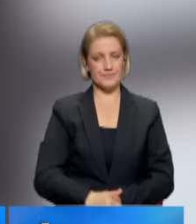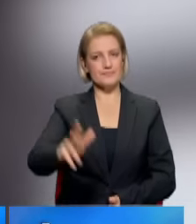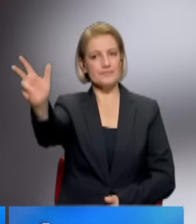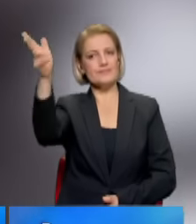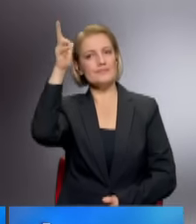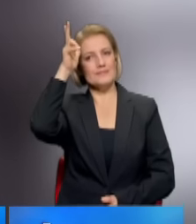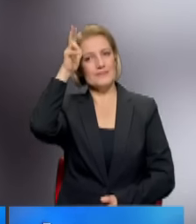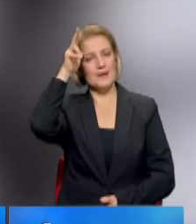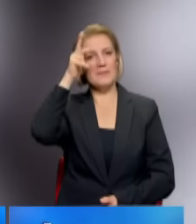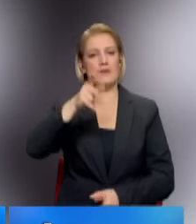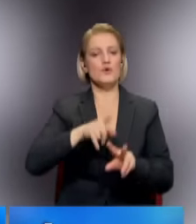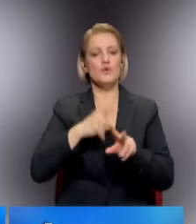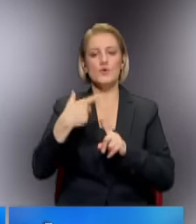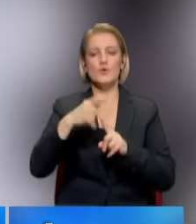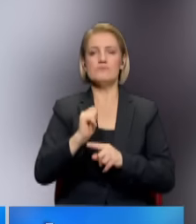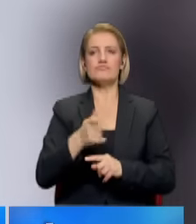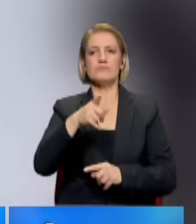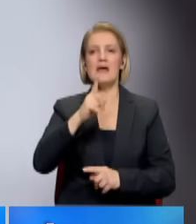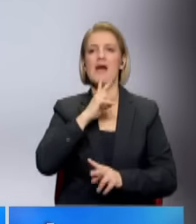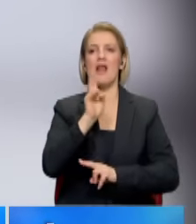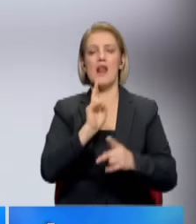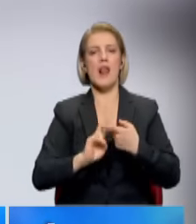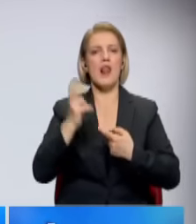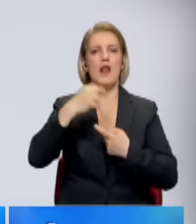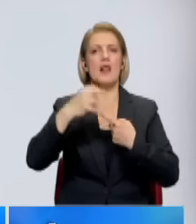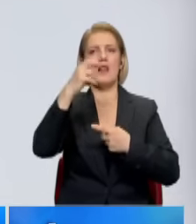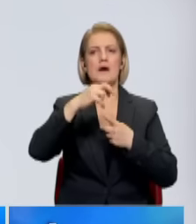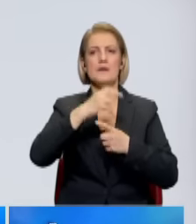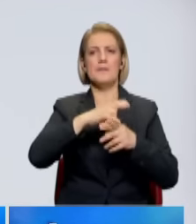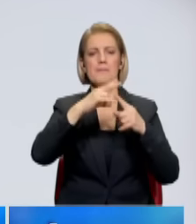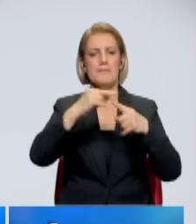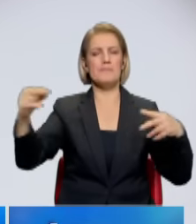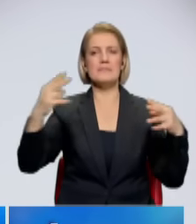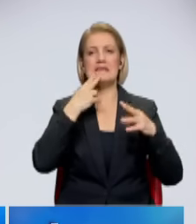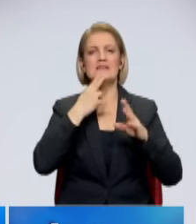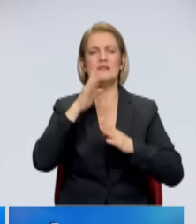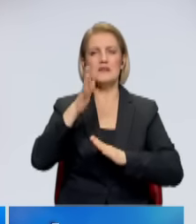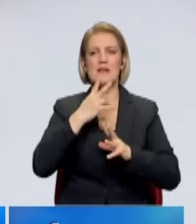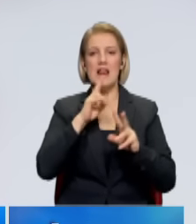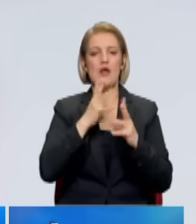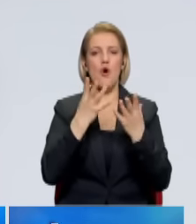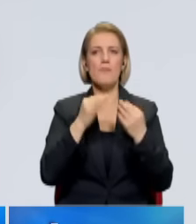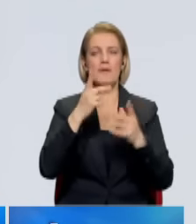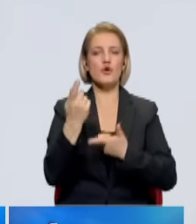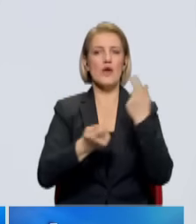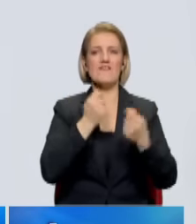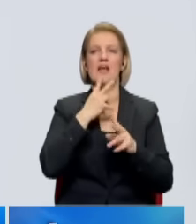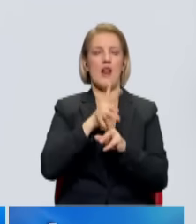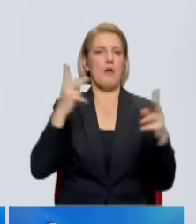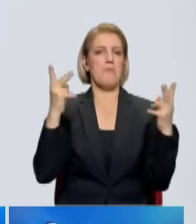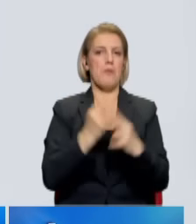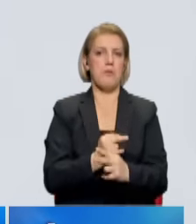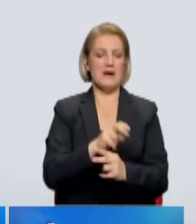Amerika Birleşik Devletleri'nin Utah eyaletinde bir kadın elektrik tellerine çıktı. Boydan boya telleri uzanan kadın çarpılmasın diye görevliler elektriği